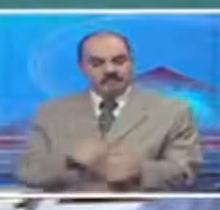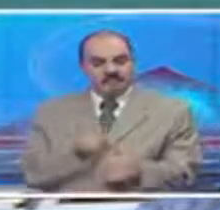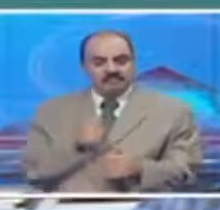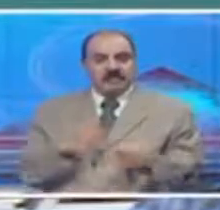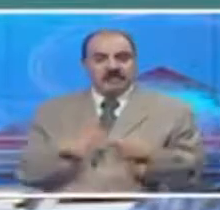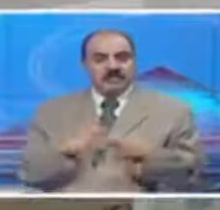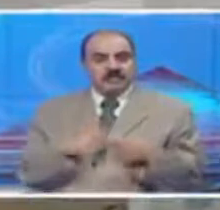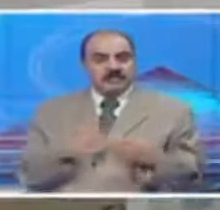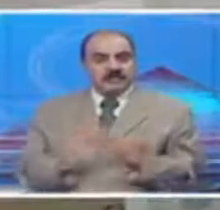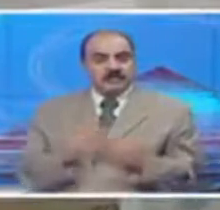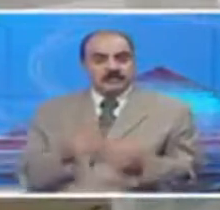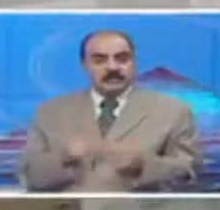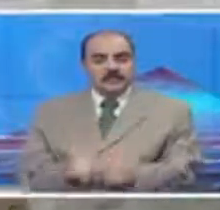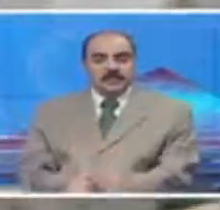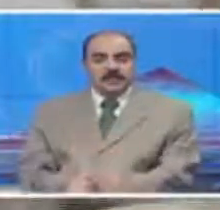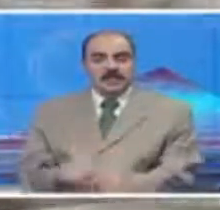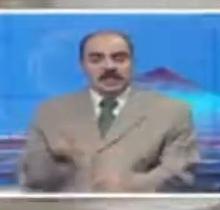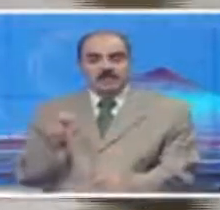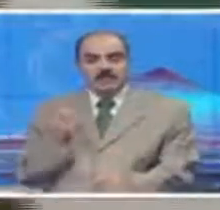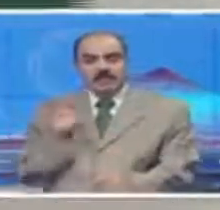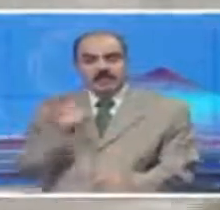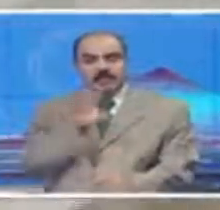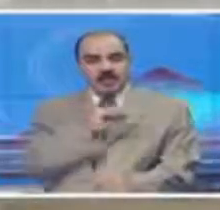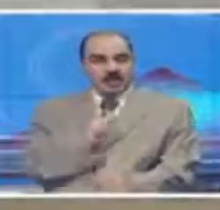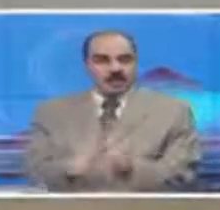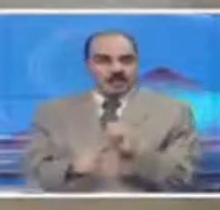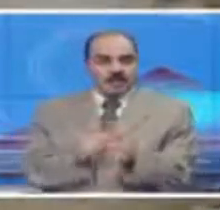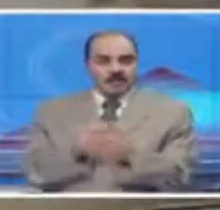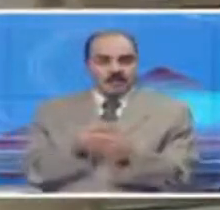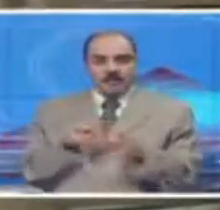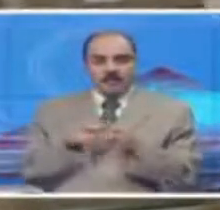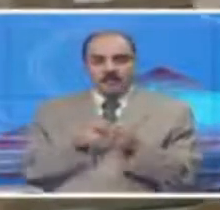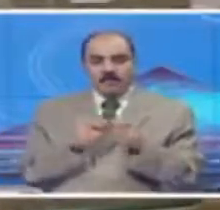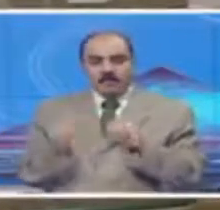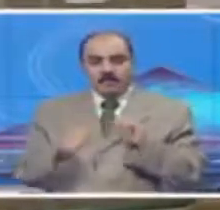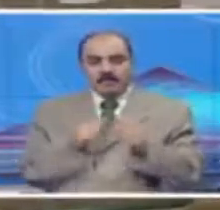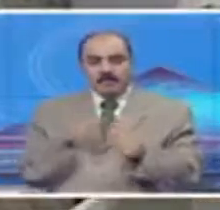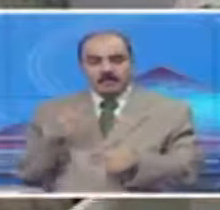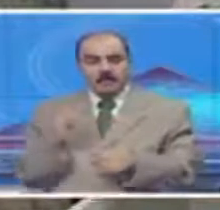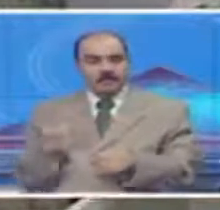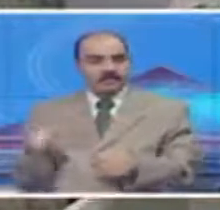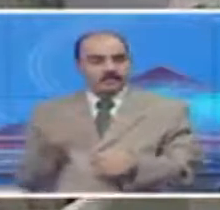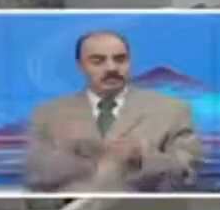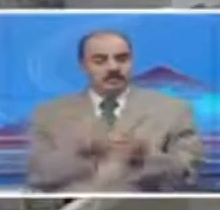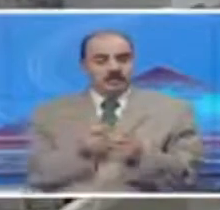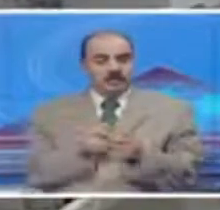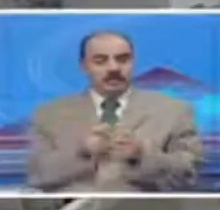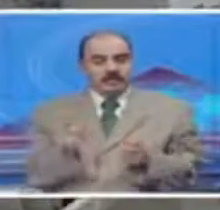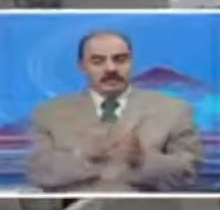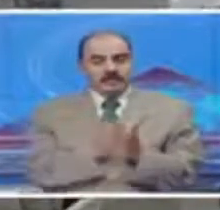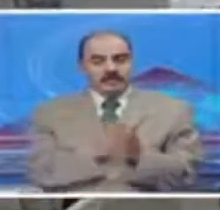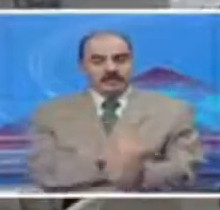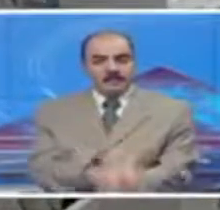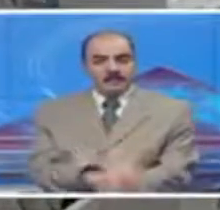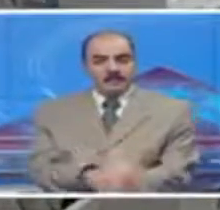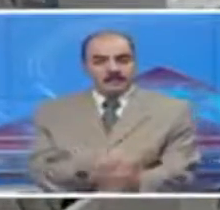احترازيه قويه جدا. 25 دولة سيتواجدون في أروقة النسخة 52 من معرض القاهرة الدولي للكتاب،